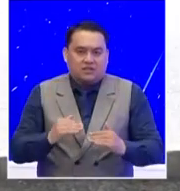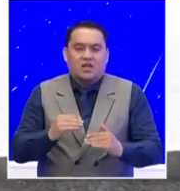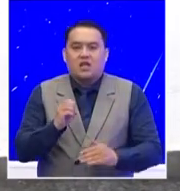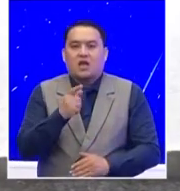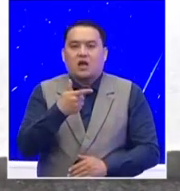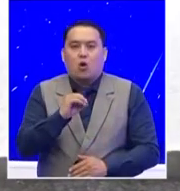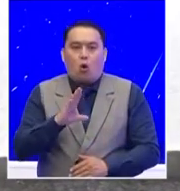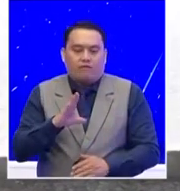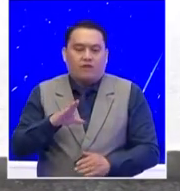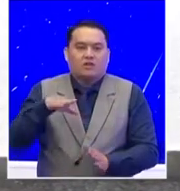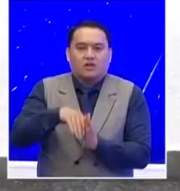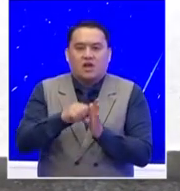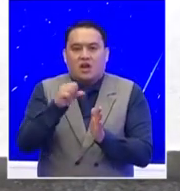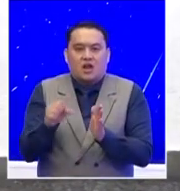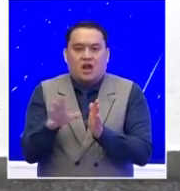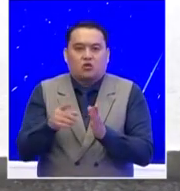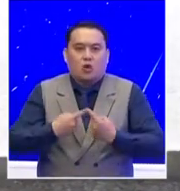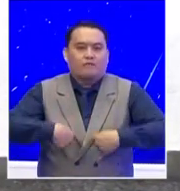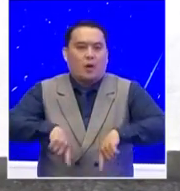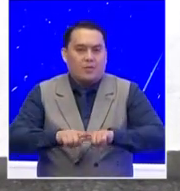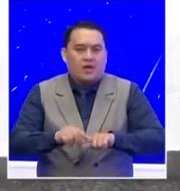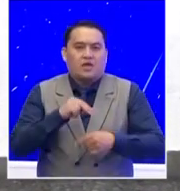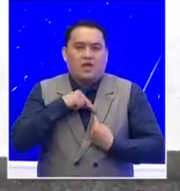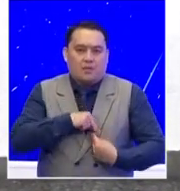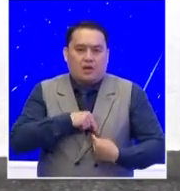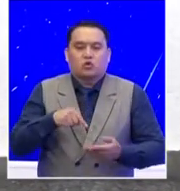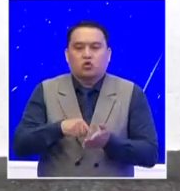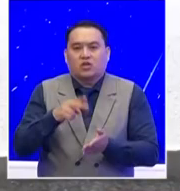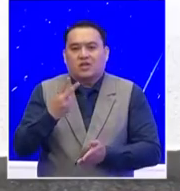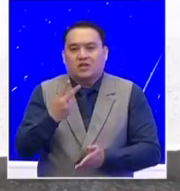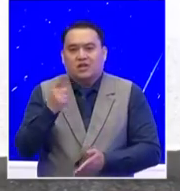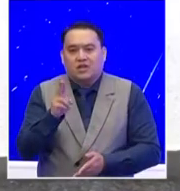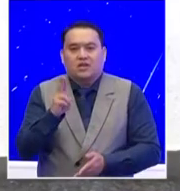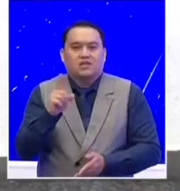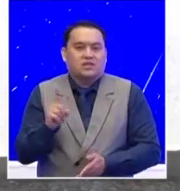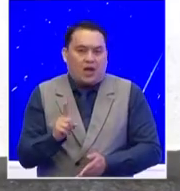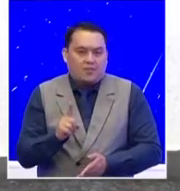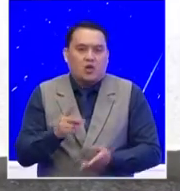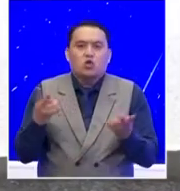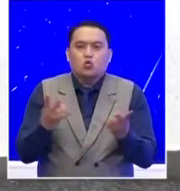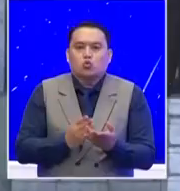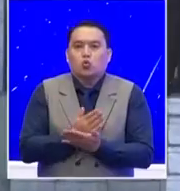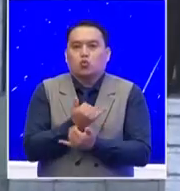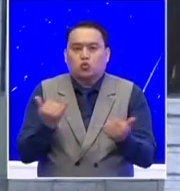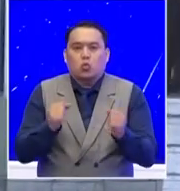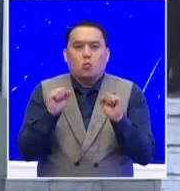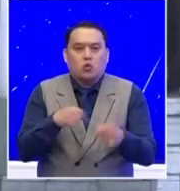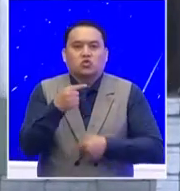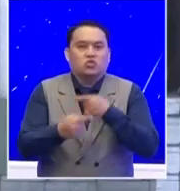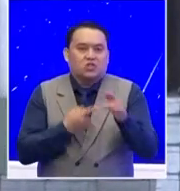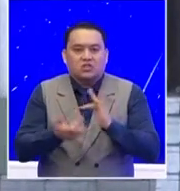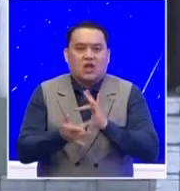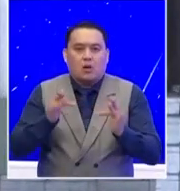ЕГОВ была задействована электронная биржа труда yenbek.kz. Кроме того, получить необходимые услуги можно и через